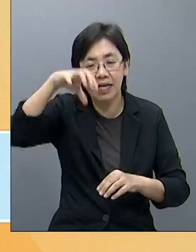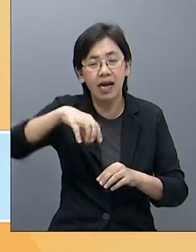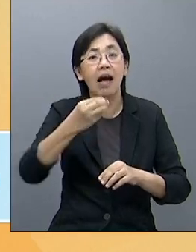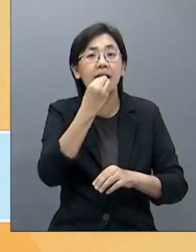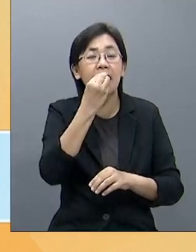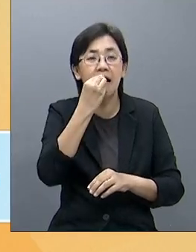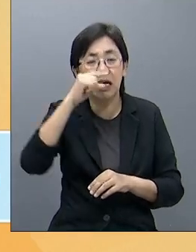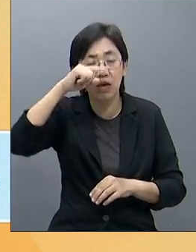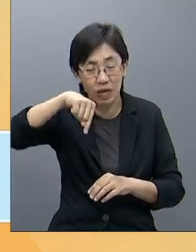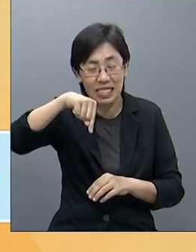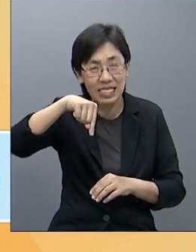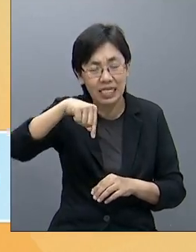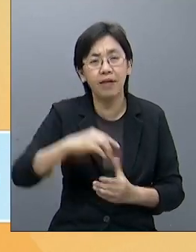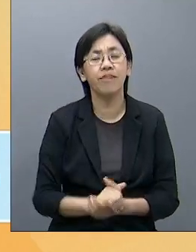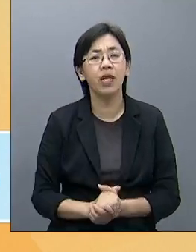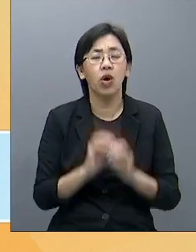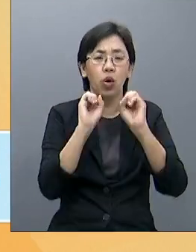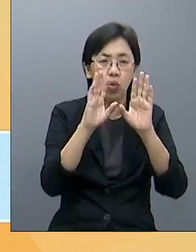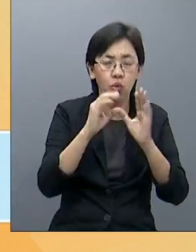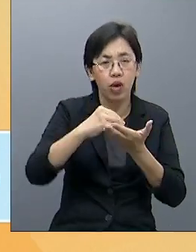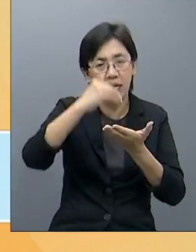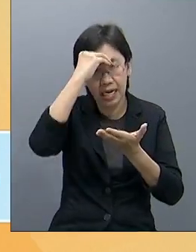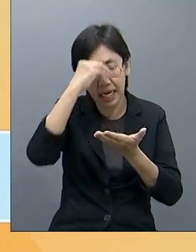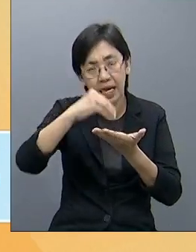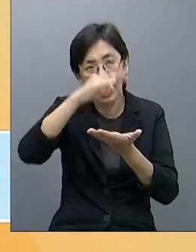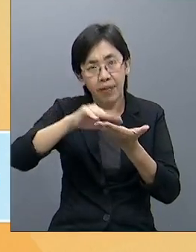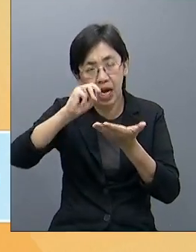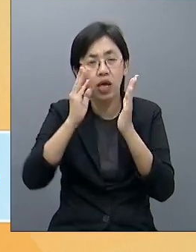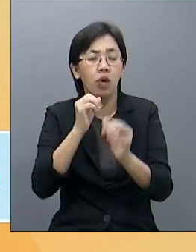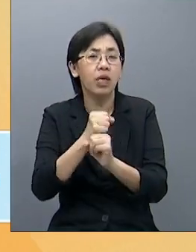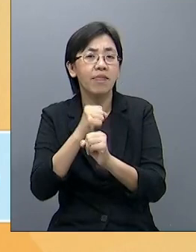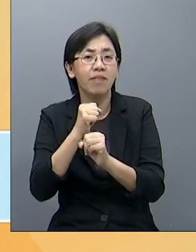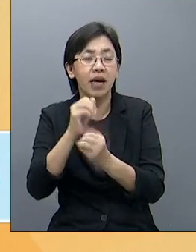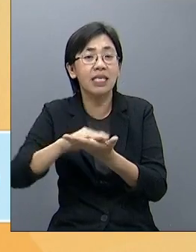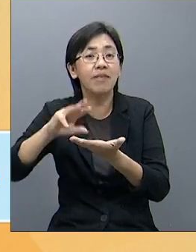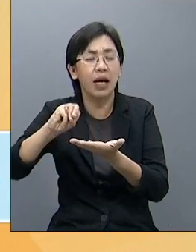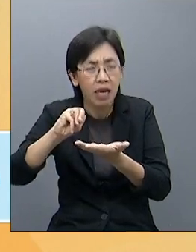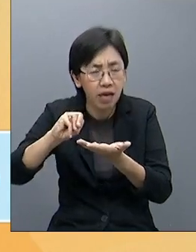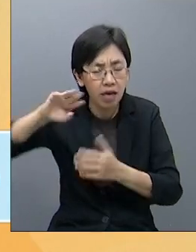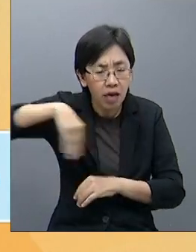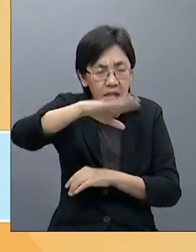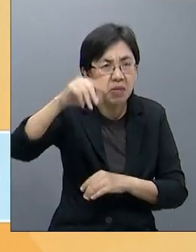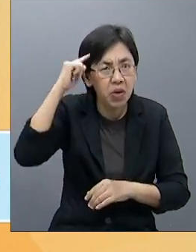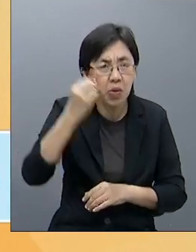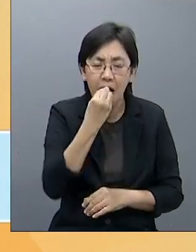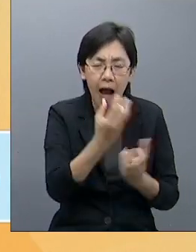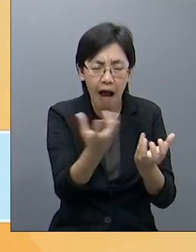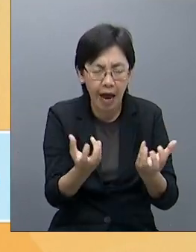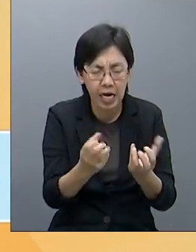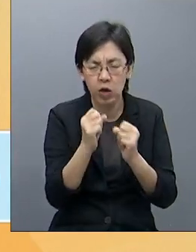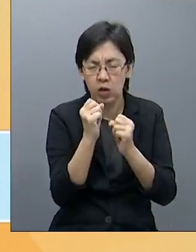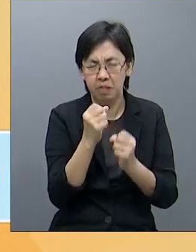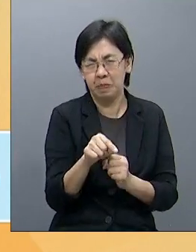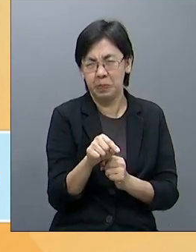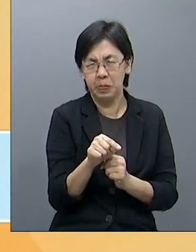าลัยเราให้ความรู้กับอาจารย์ นกเรีนัศึกษาต่าง หูคลากรทุกท่านวาอาหารประเภทไหนทมีโเดียมสูงบ้าง